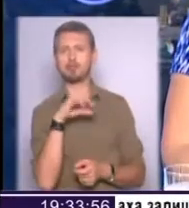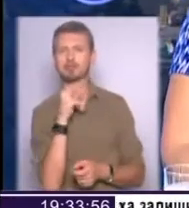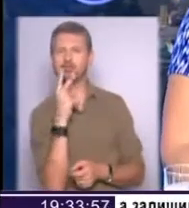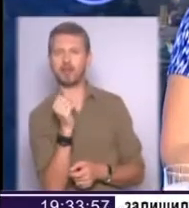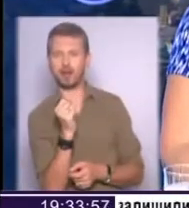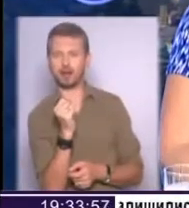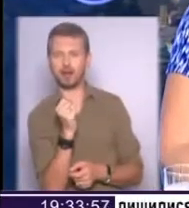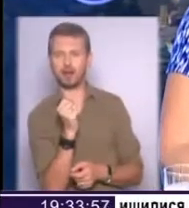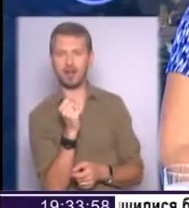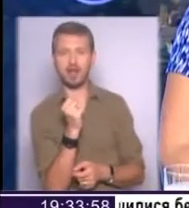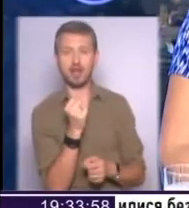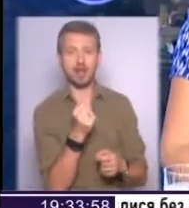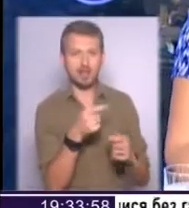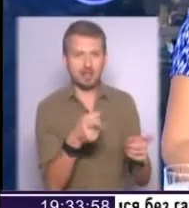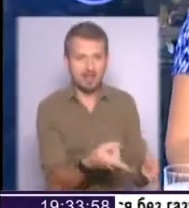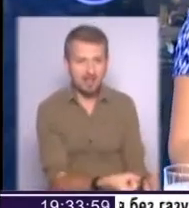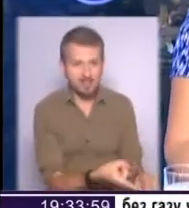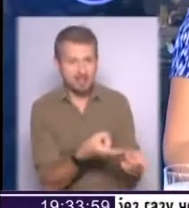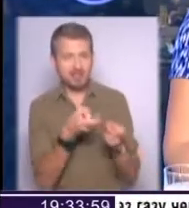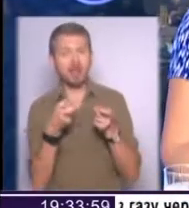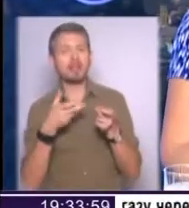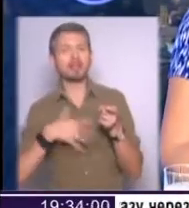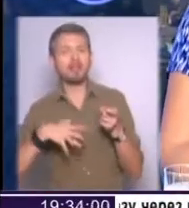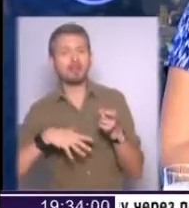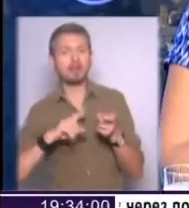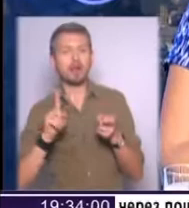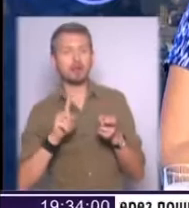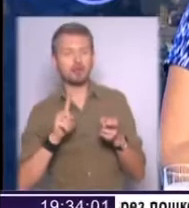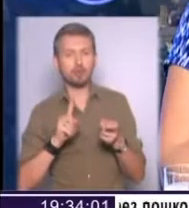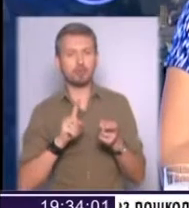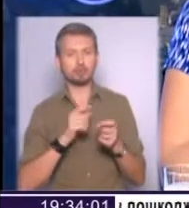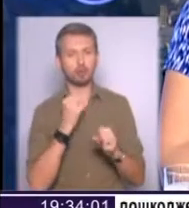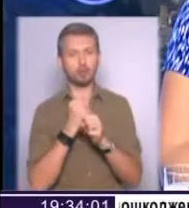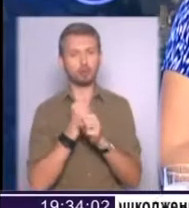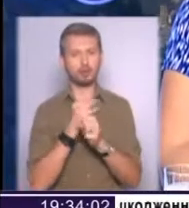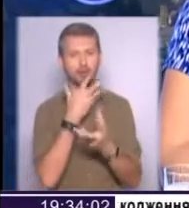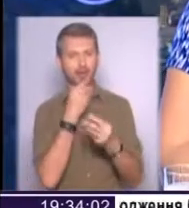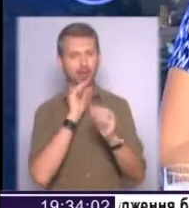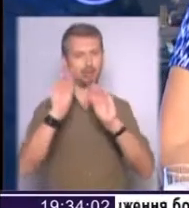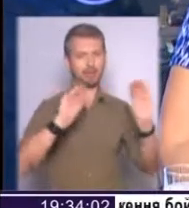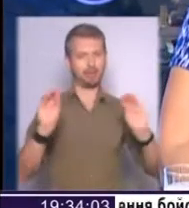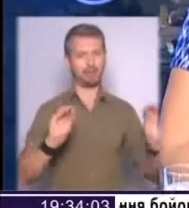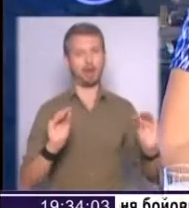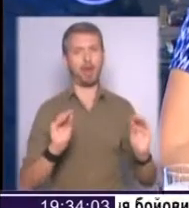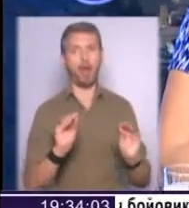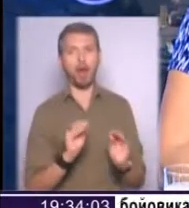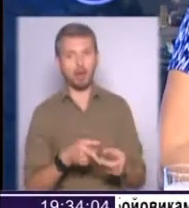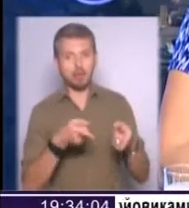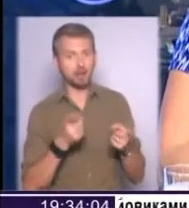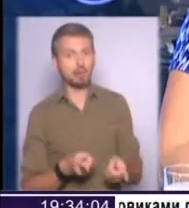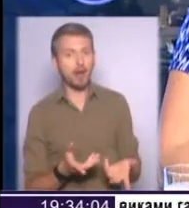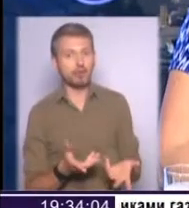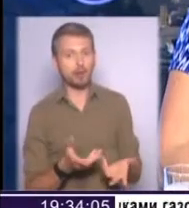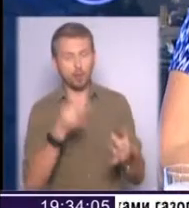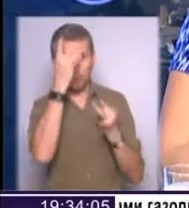Витягали її з цього небуття для того, аби забезпечити декорацію. А насправді